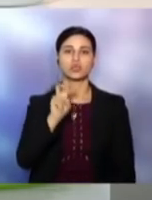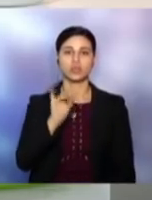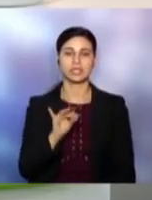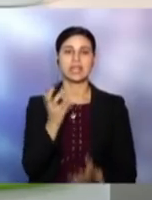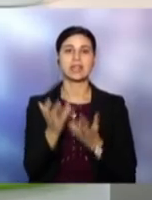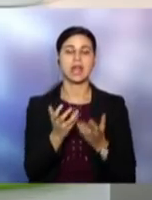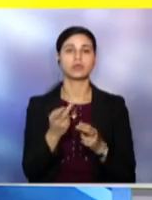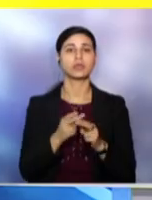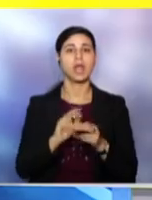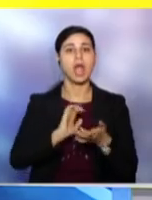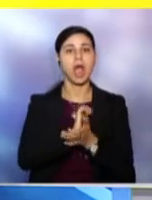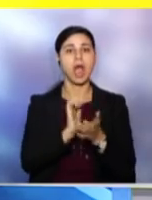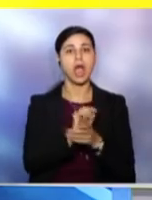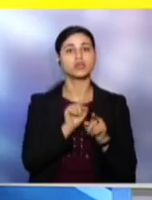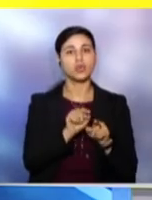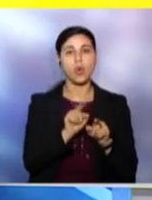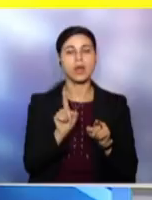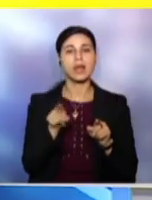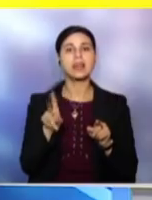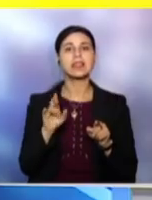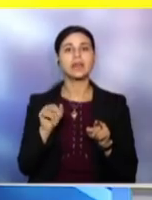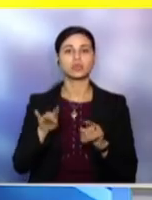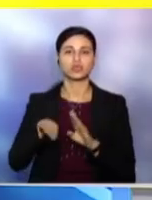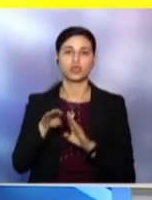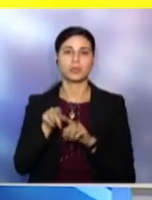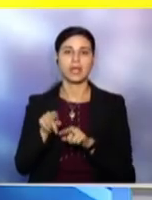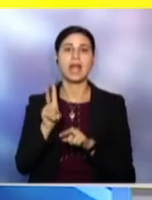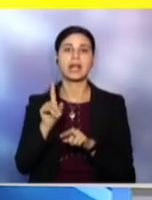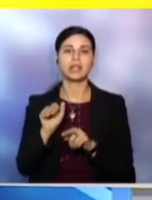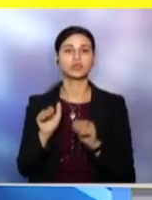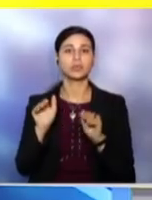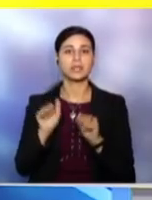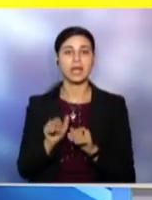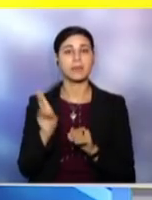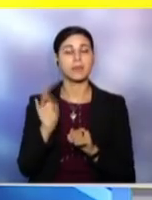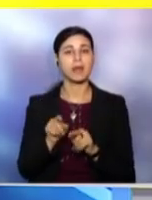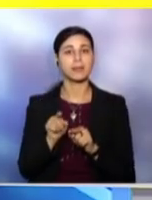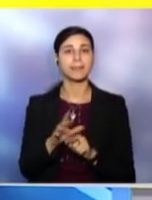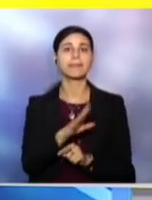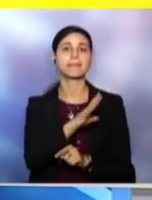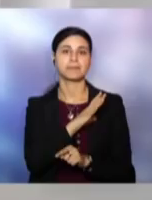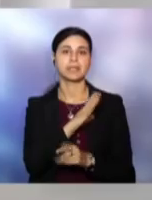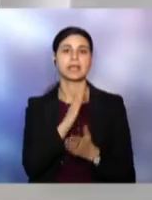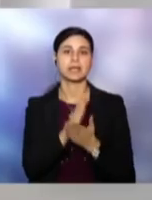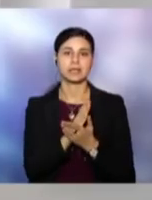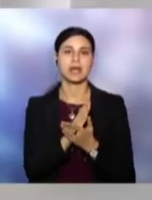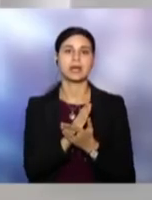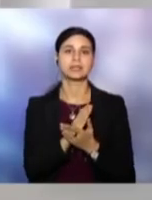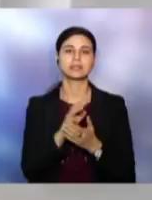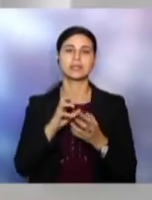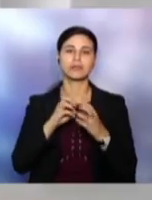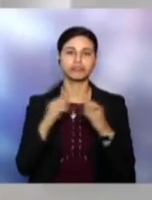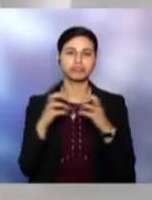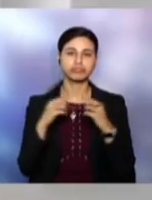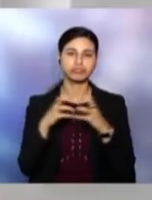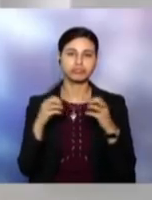ის ხაჭოსთან შედარებით ნაკლებ კალციუმს შეიცავს, მაგრამ სამაგიეროდ უფრო მდიდარია დაგლეჯილი,